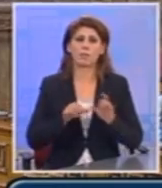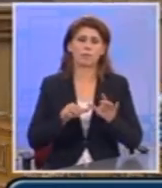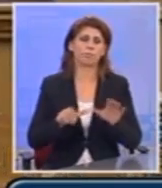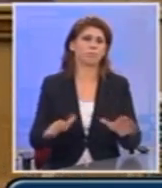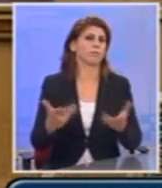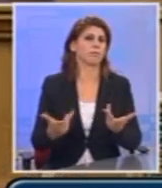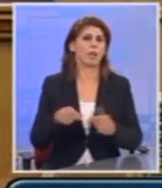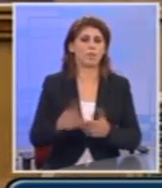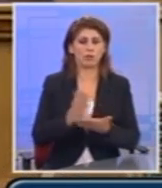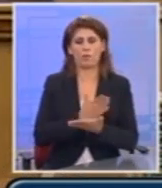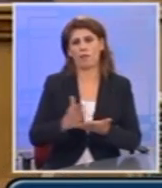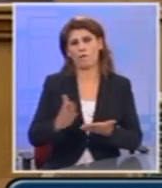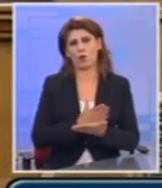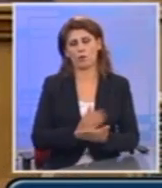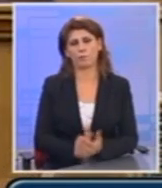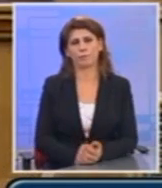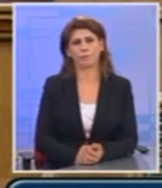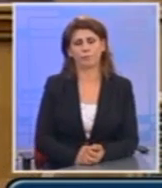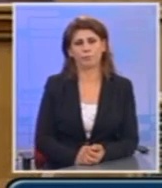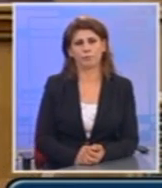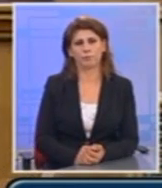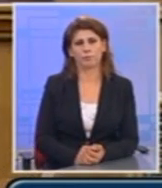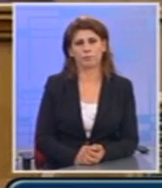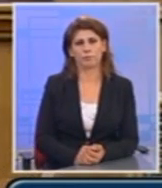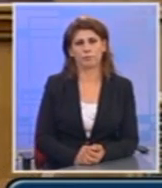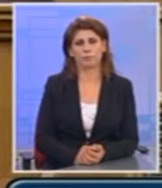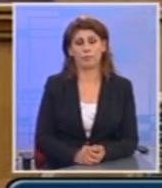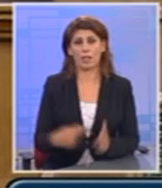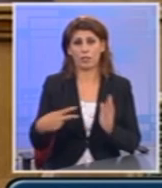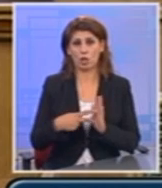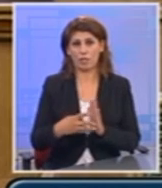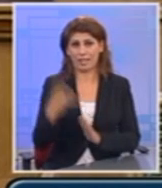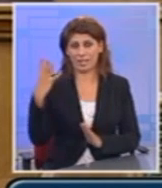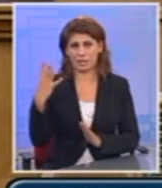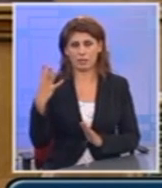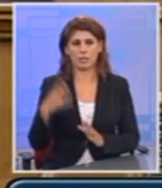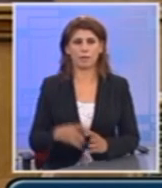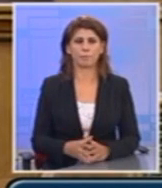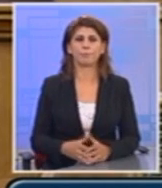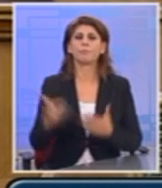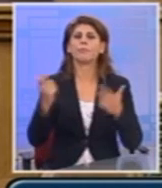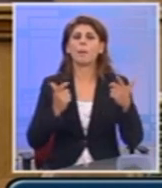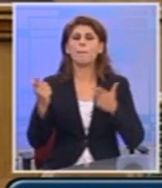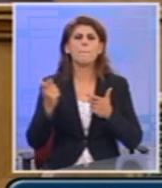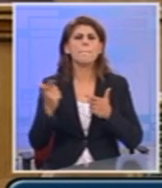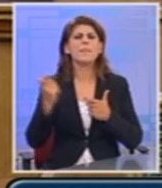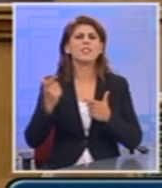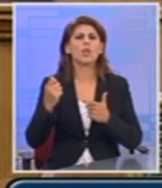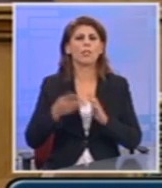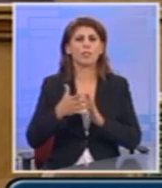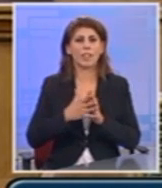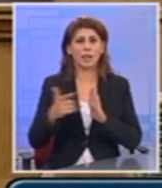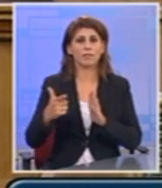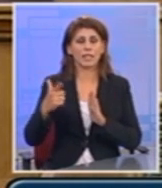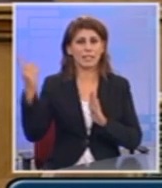αυτών των σιμον το 2014 οι μισθο ήταν 17% χαμπλ τερη